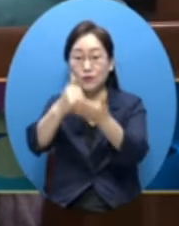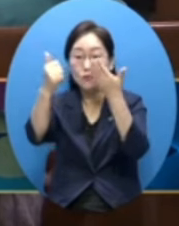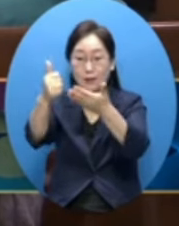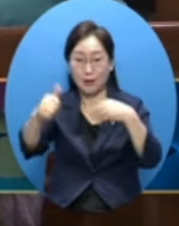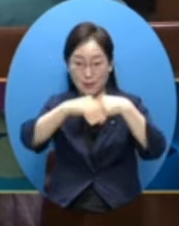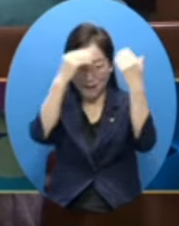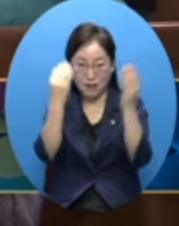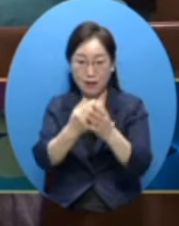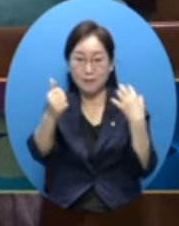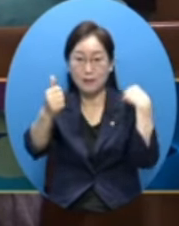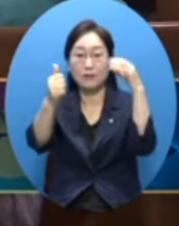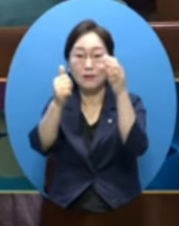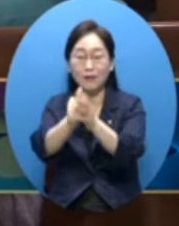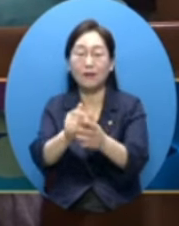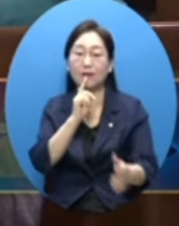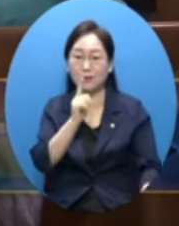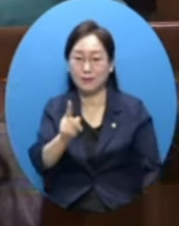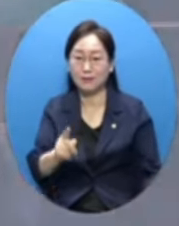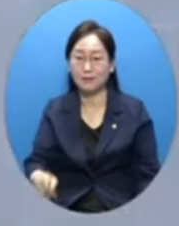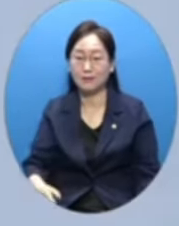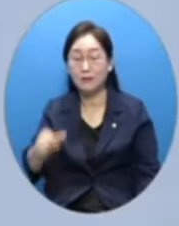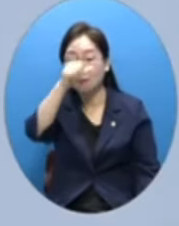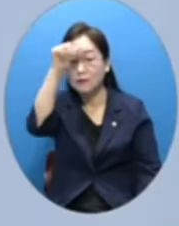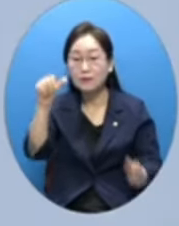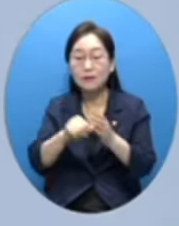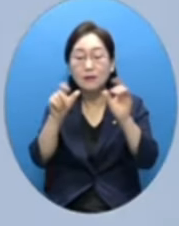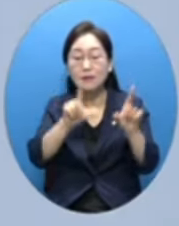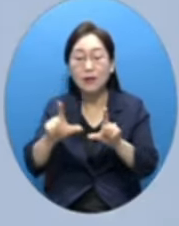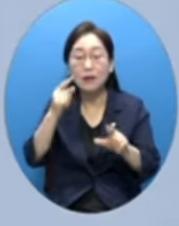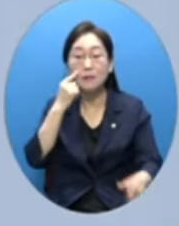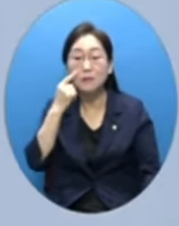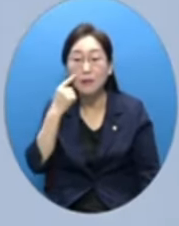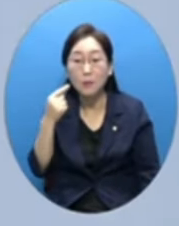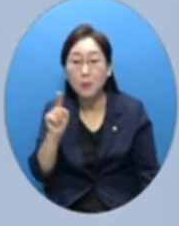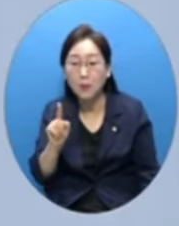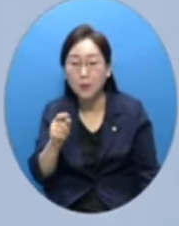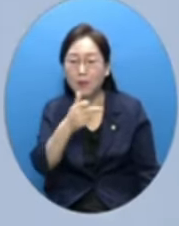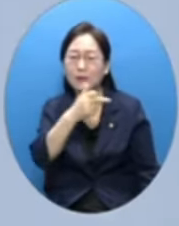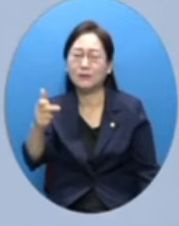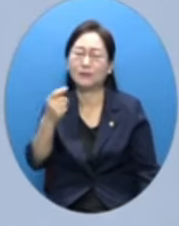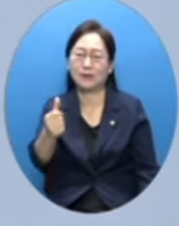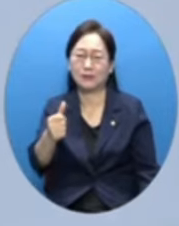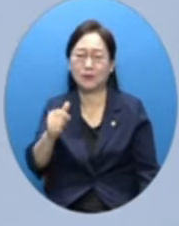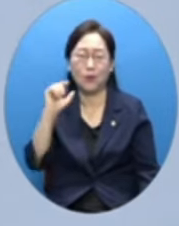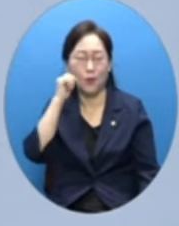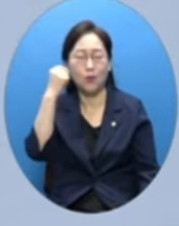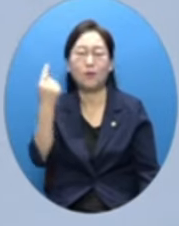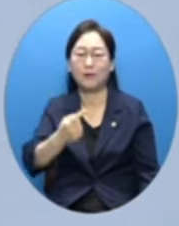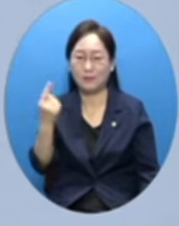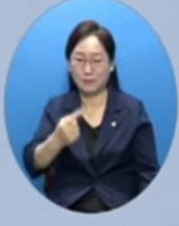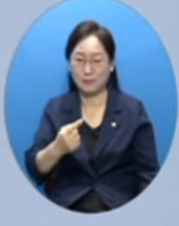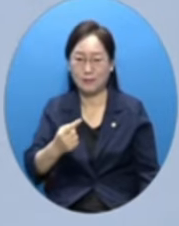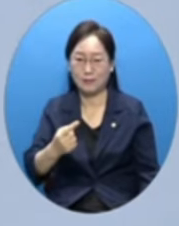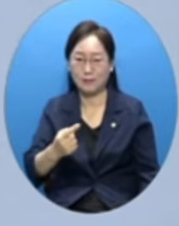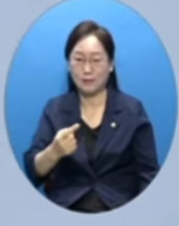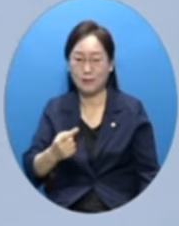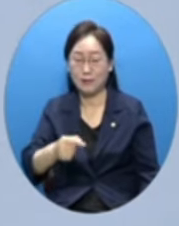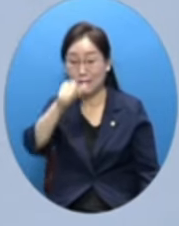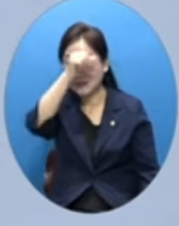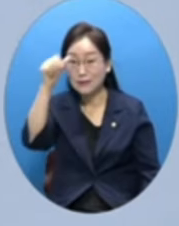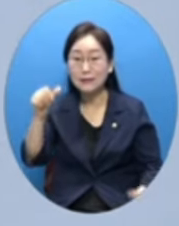맡기라 주님께 다 맡 인생을 살다 보면 크고 작은 어려움이 우리에게 다가옵니다 그래서